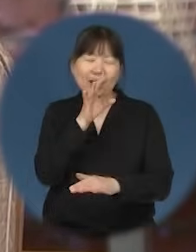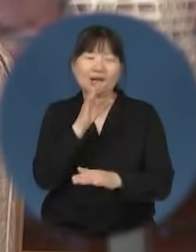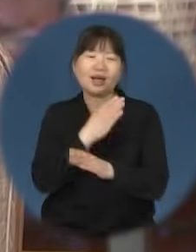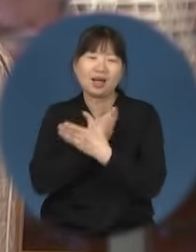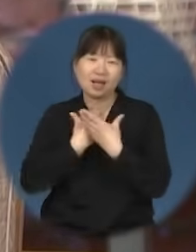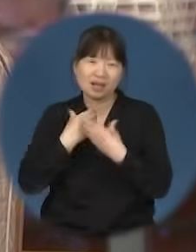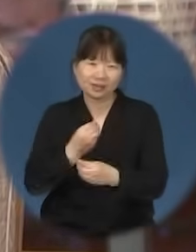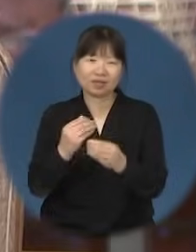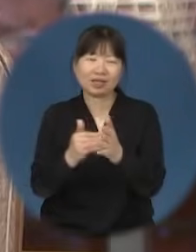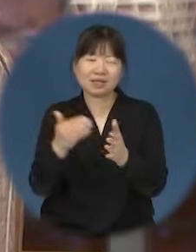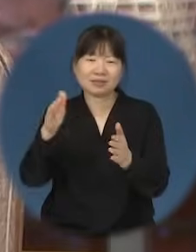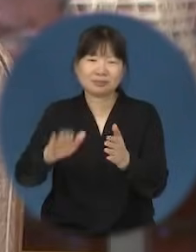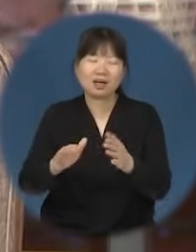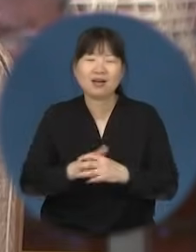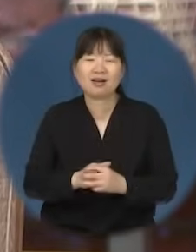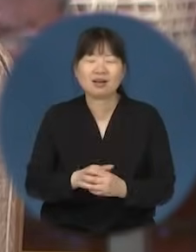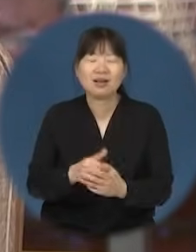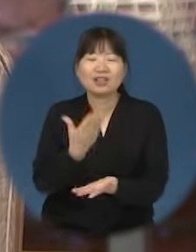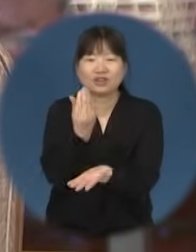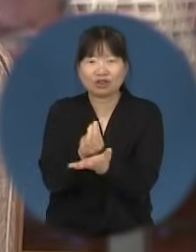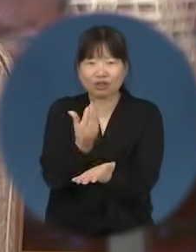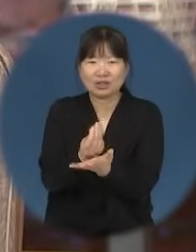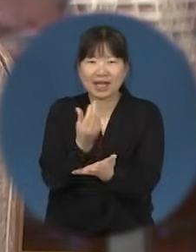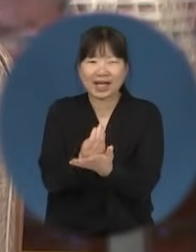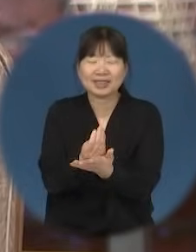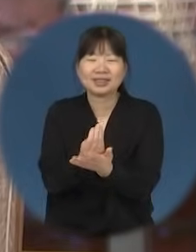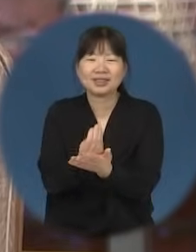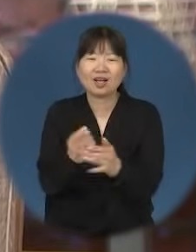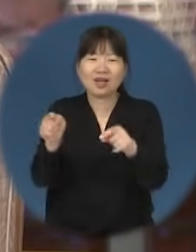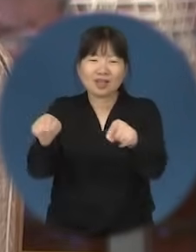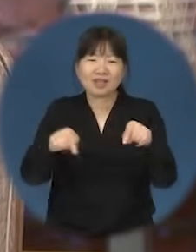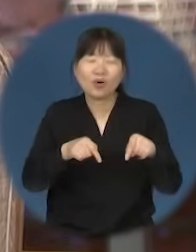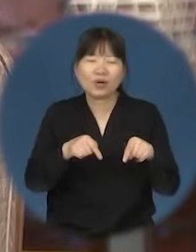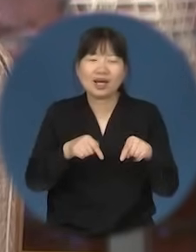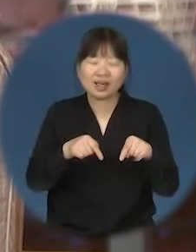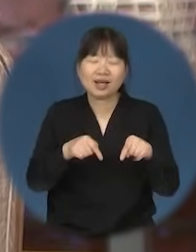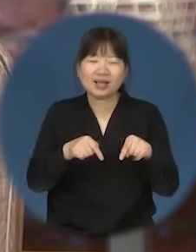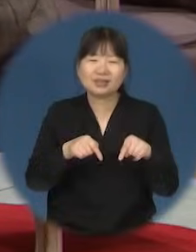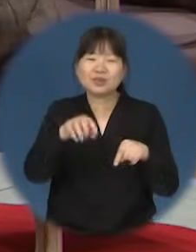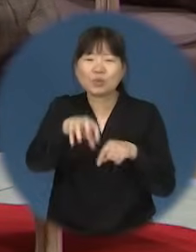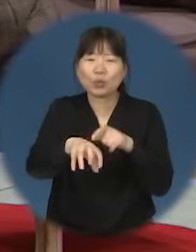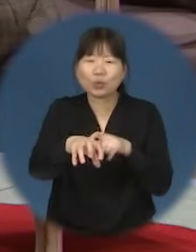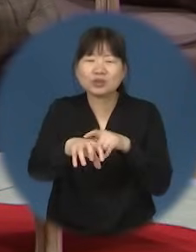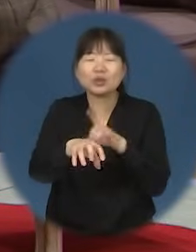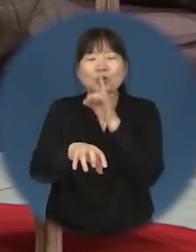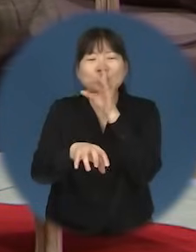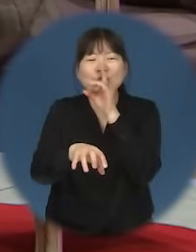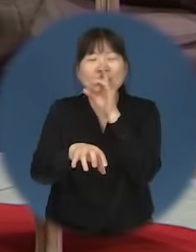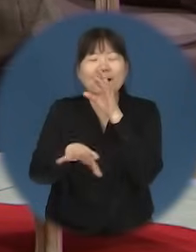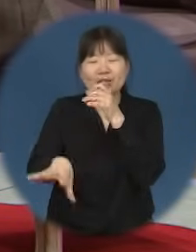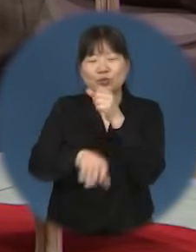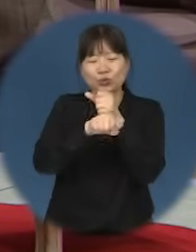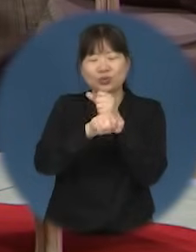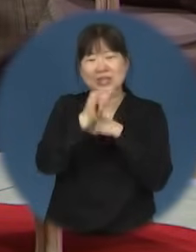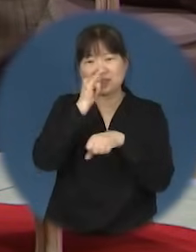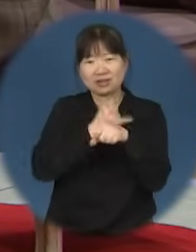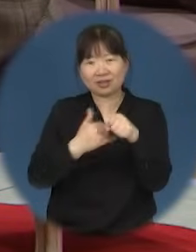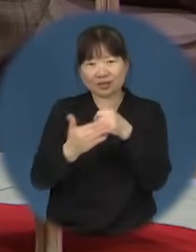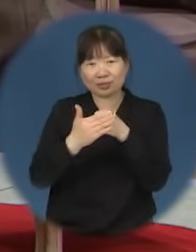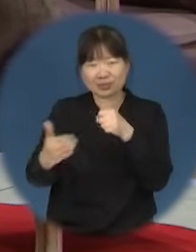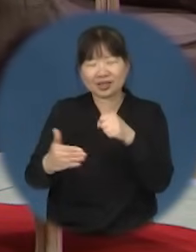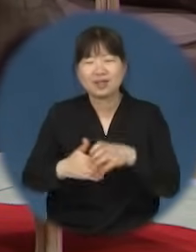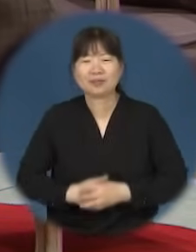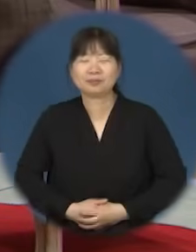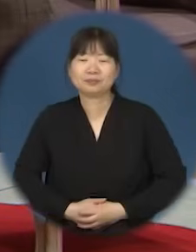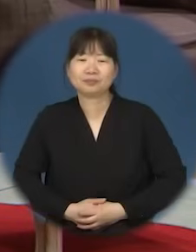예. 그거를 저장하는 거래소는 중앙화 시스템이거든요. 아직 그렇죠. 그렇죠. 그러니까 거기에는